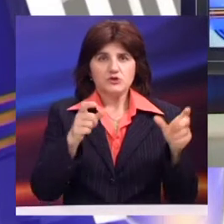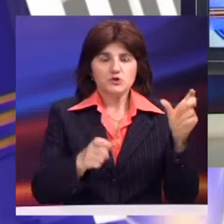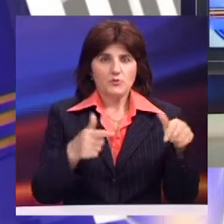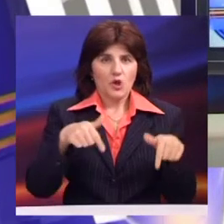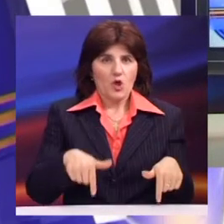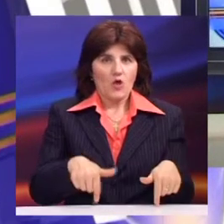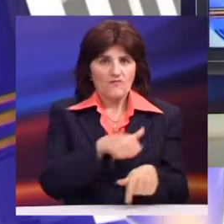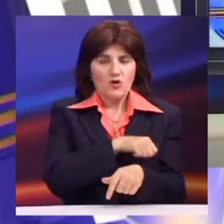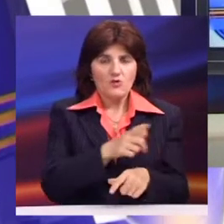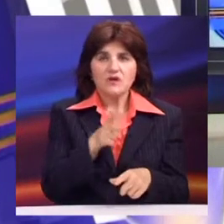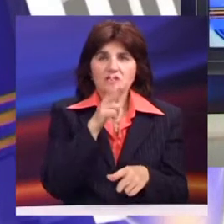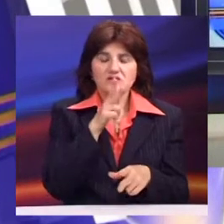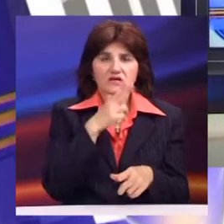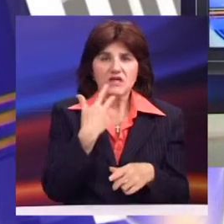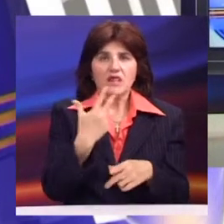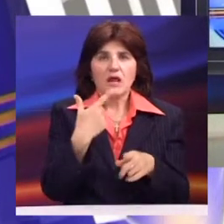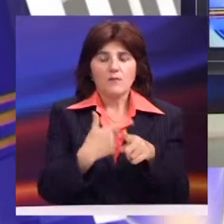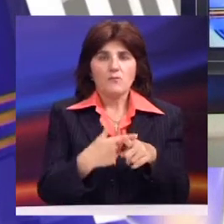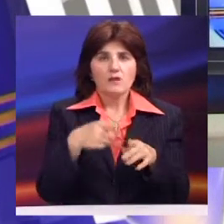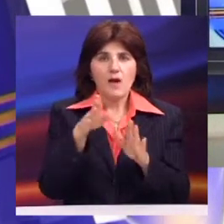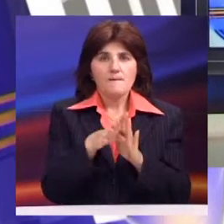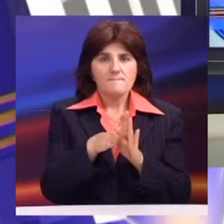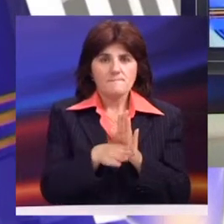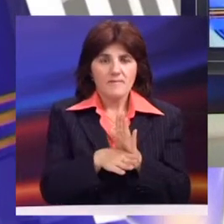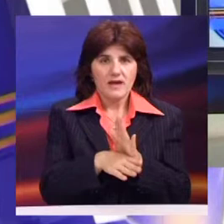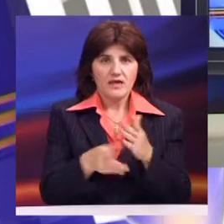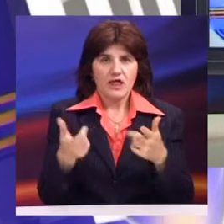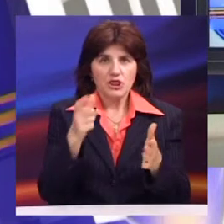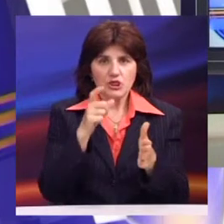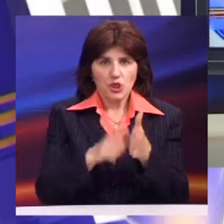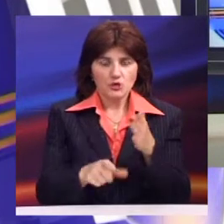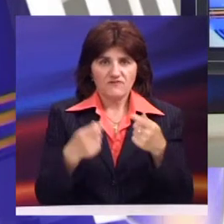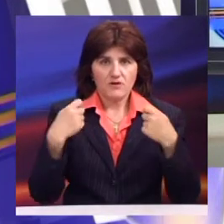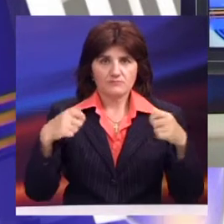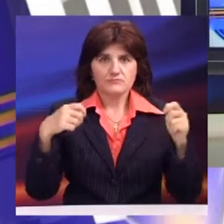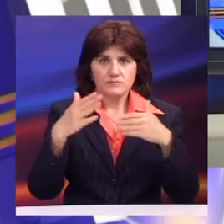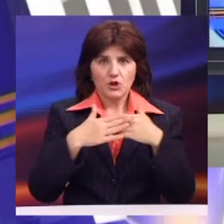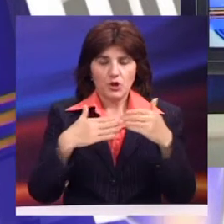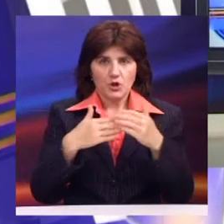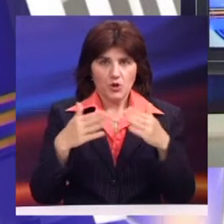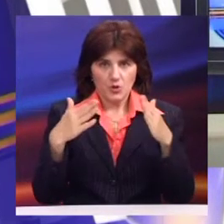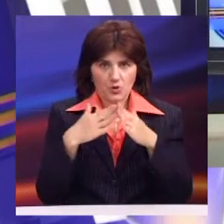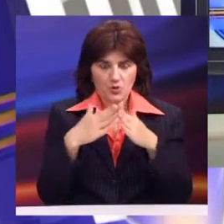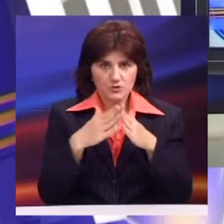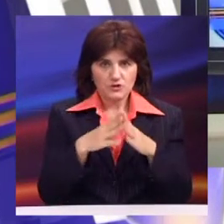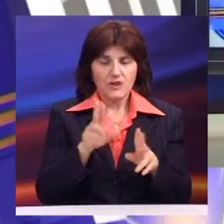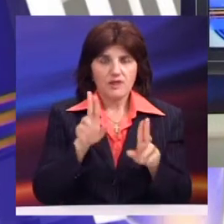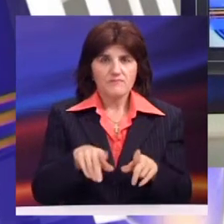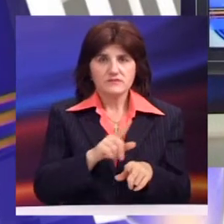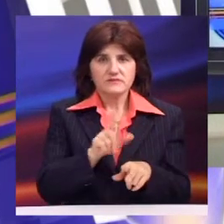Subotičani su u toku ove godine zatražili 3 puta manje dozvola za gradnju porodičnih kuća, dok su investitorima izdate